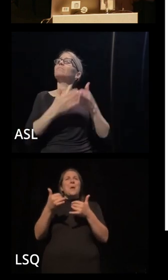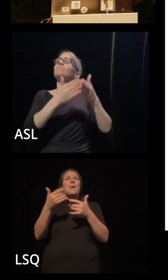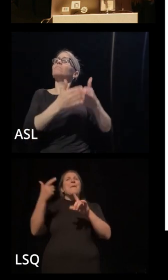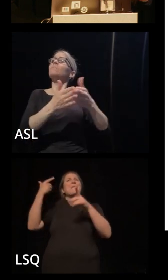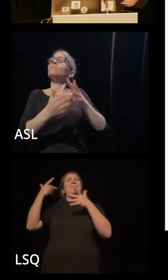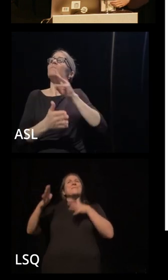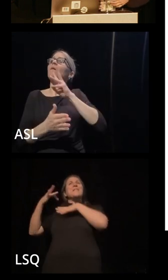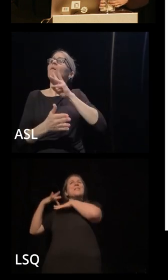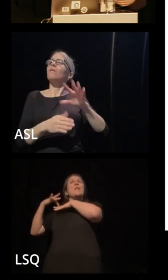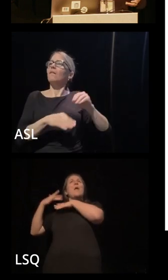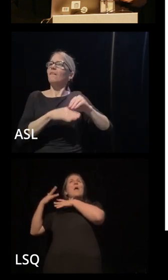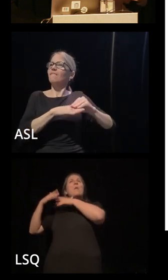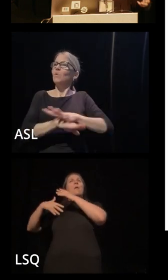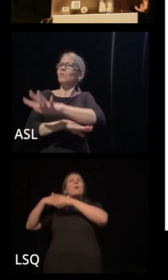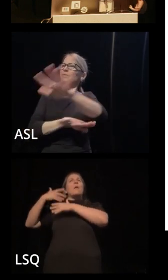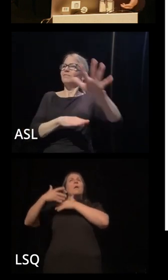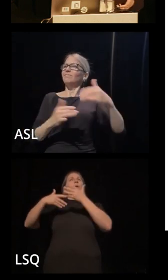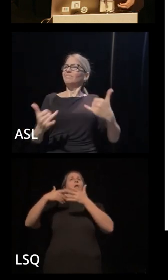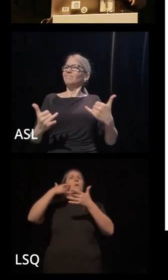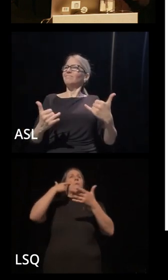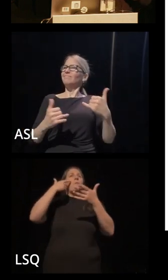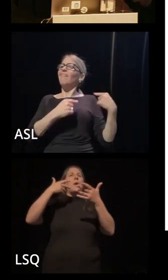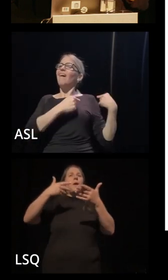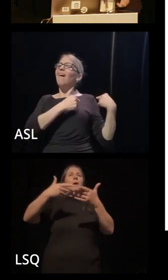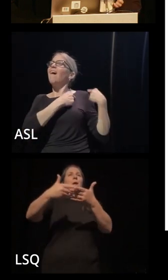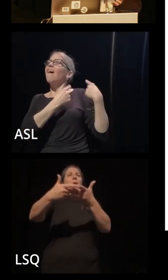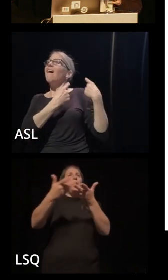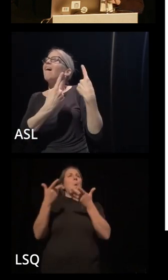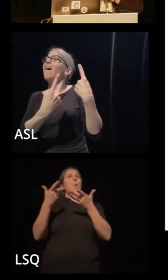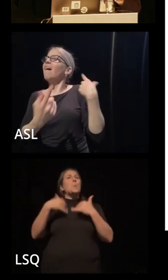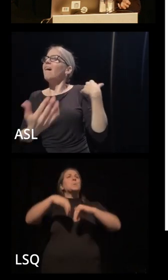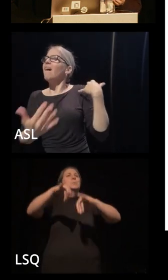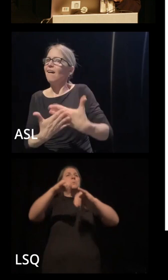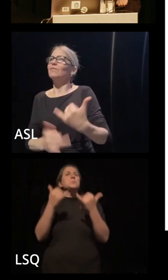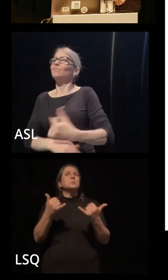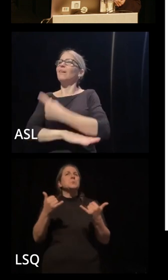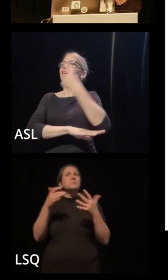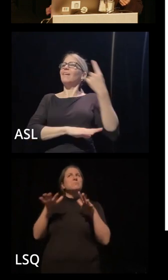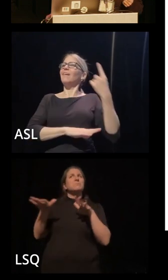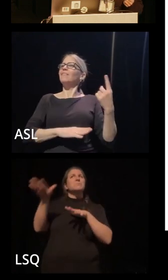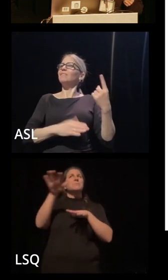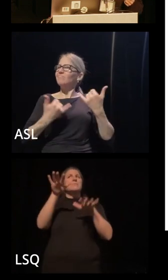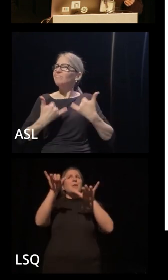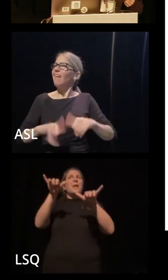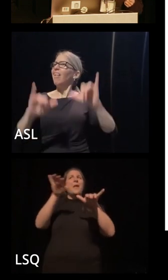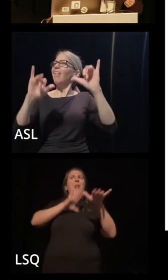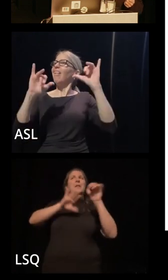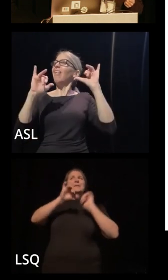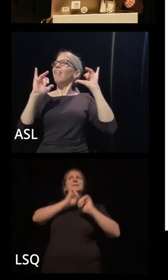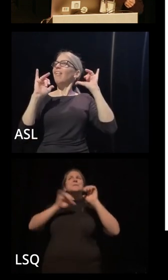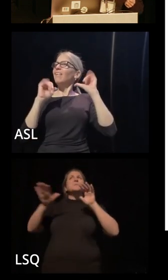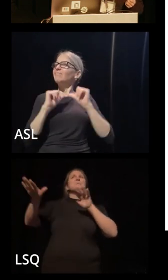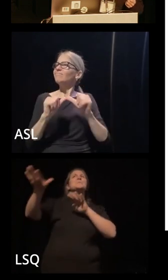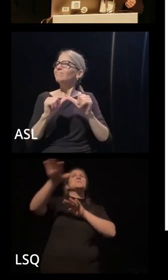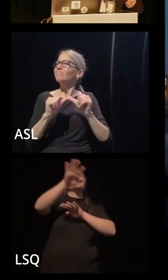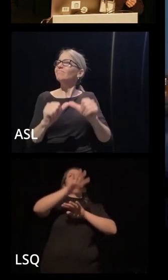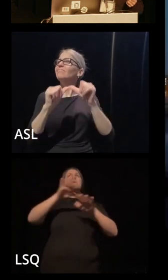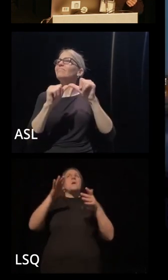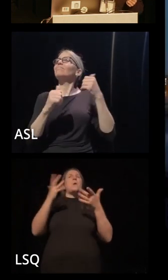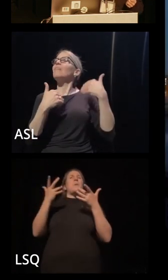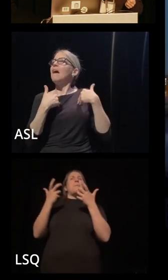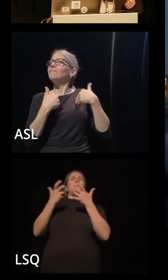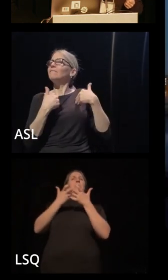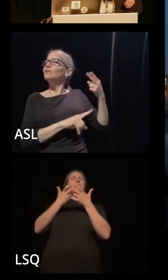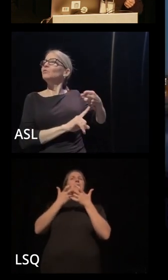parlant de concepts des IESG et tout ça, mais c'était de retrouver les valeurs qui allaient avoir une résonance